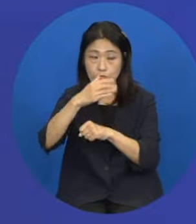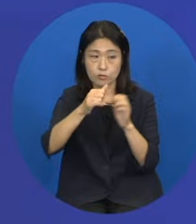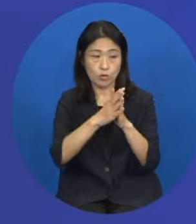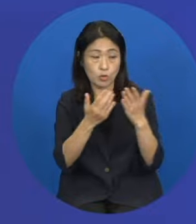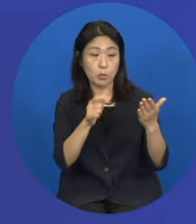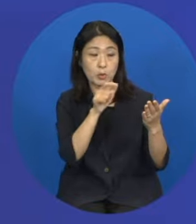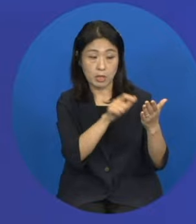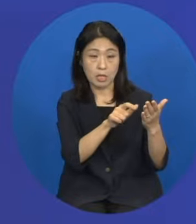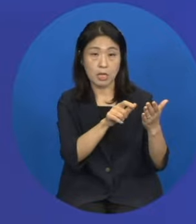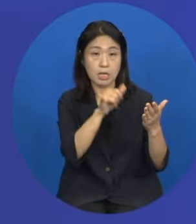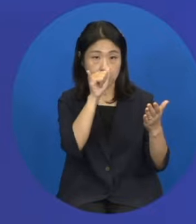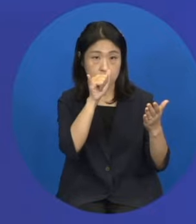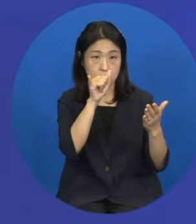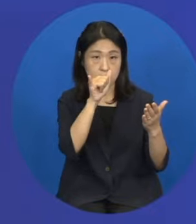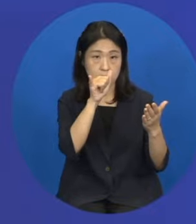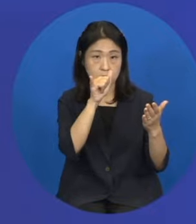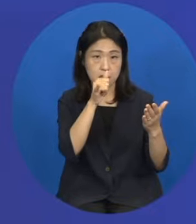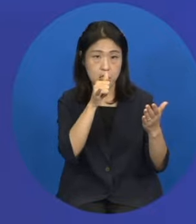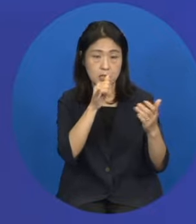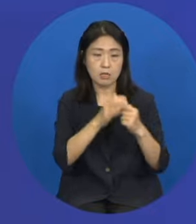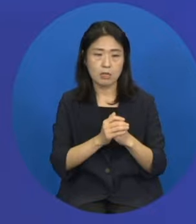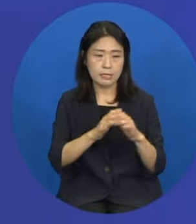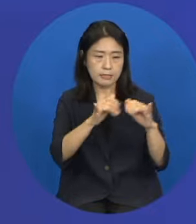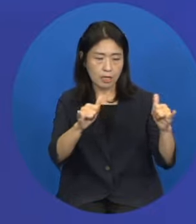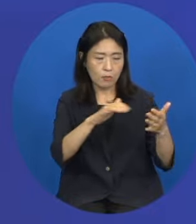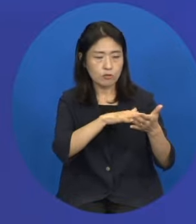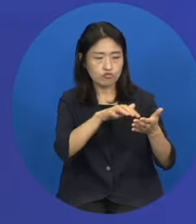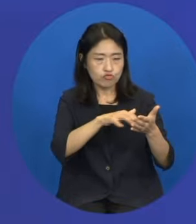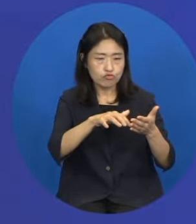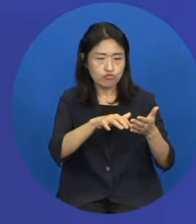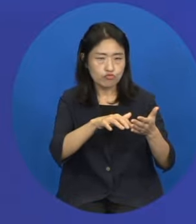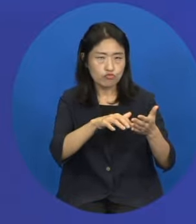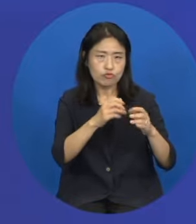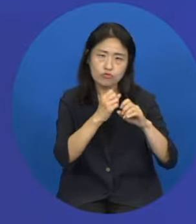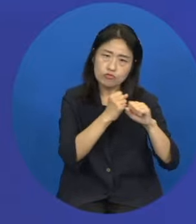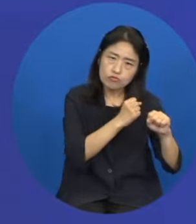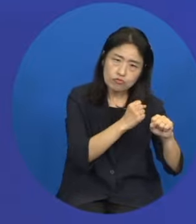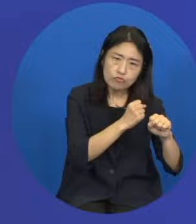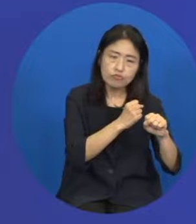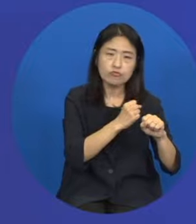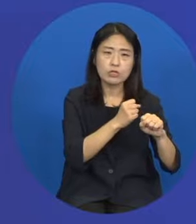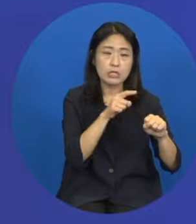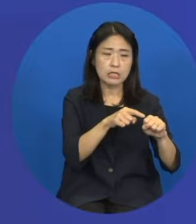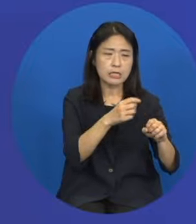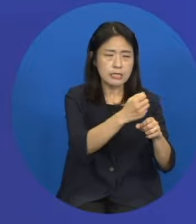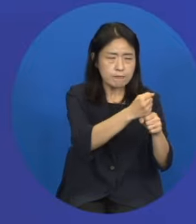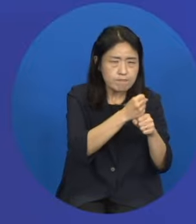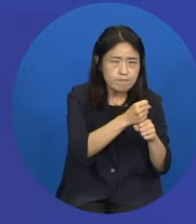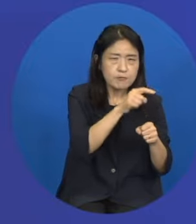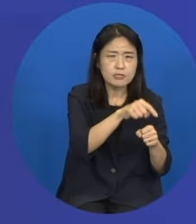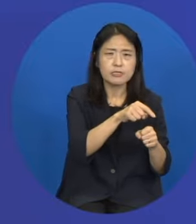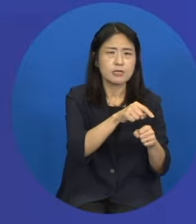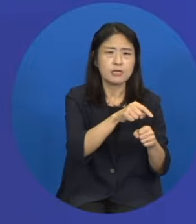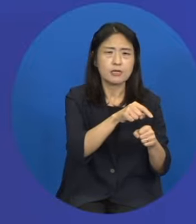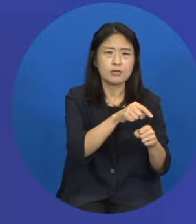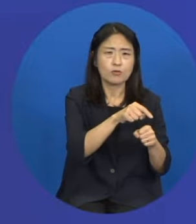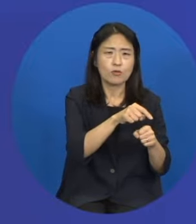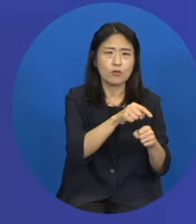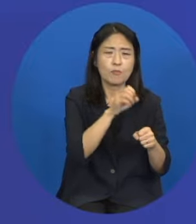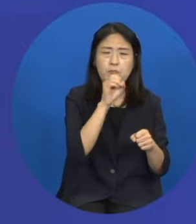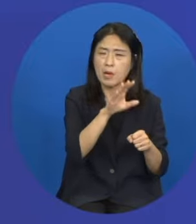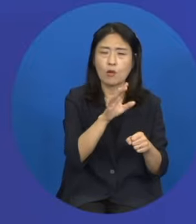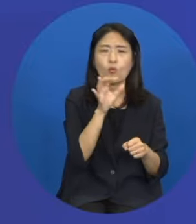사람의 수를 의지하라고 하지는 않습니다. 그러니까 우리가 모여서 기도할 때 많이 모여서 기도한 건 너무 중요해요.